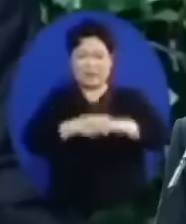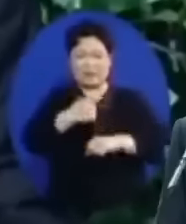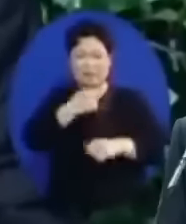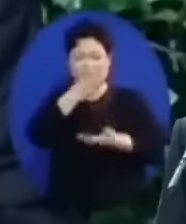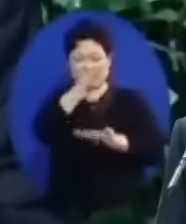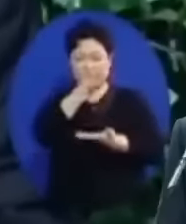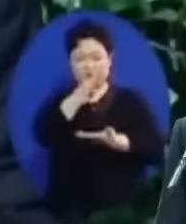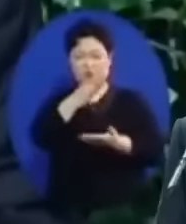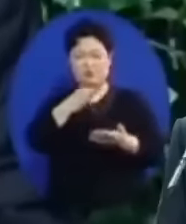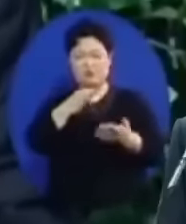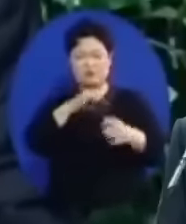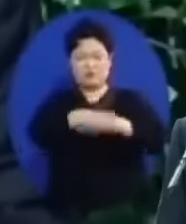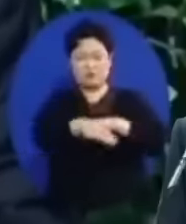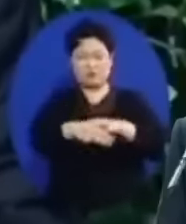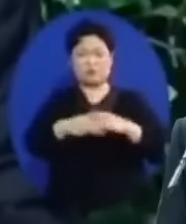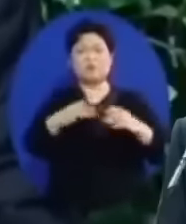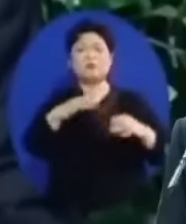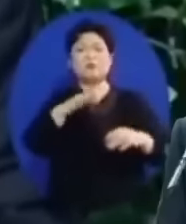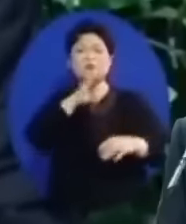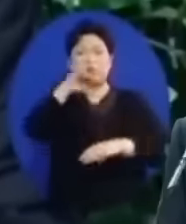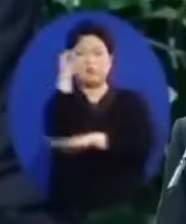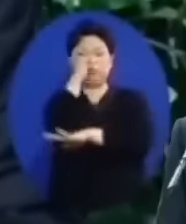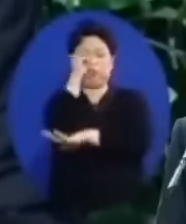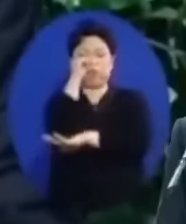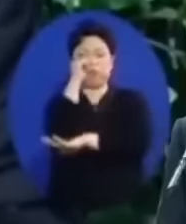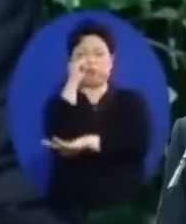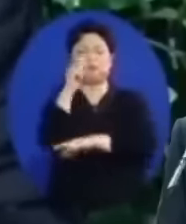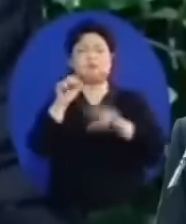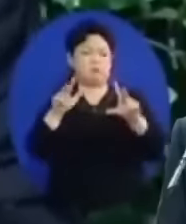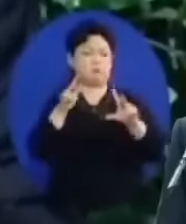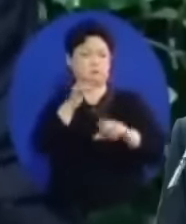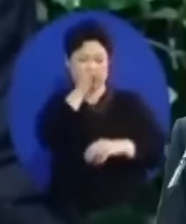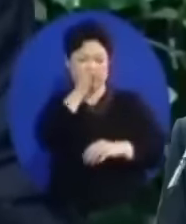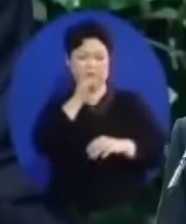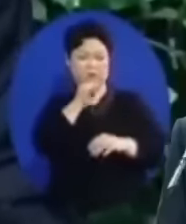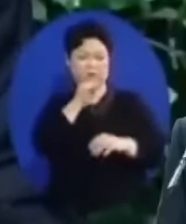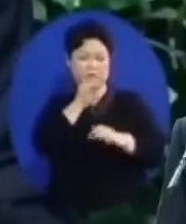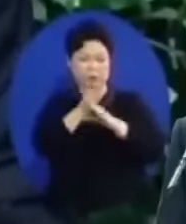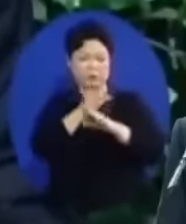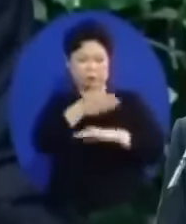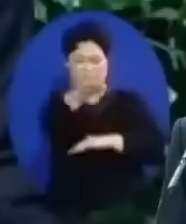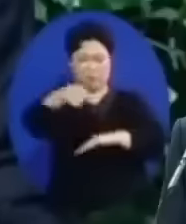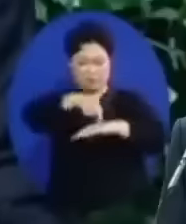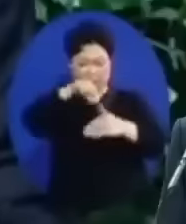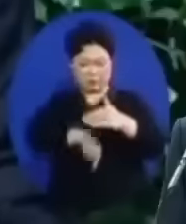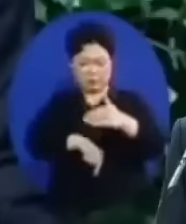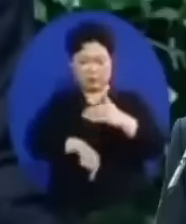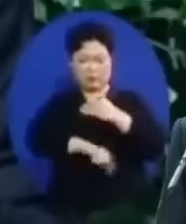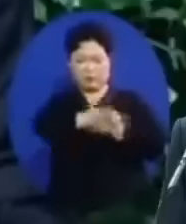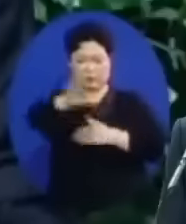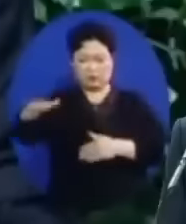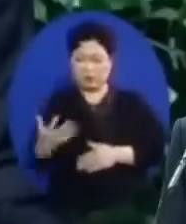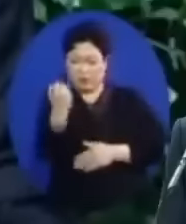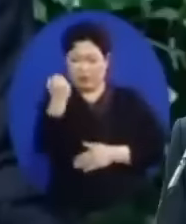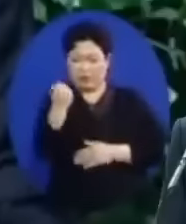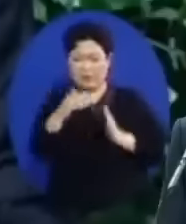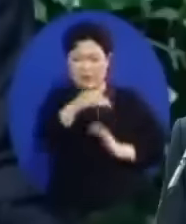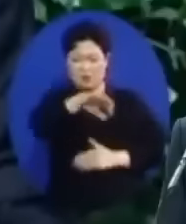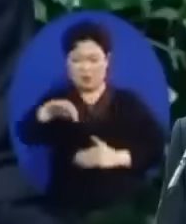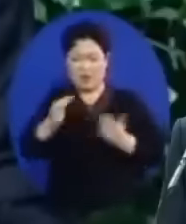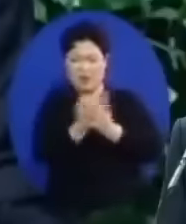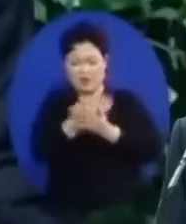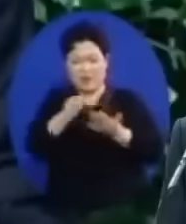오늘날 시련에 부딪혀서 흔들리고 있는 것입니다. 우리가 마음속에 우리의 것을 이웃과